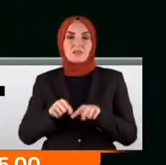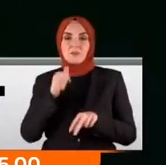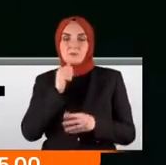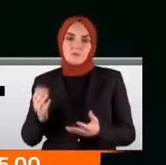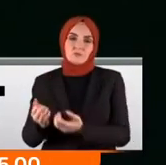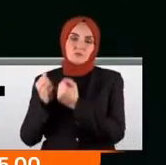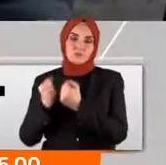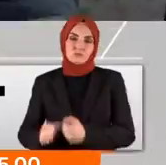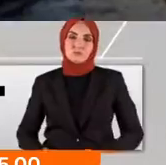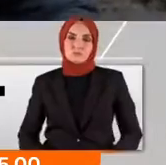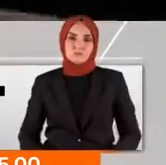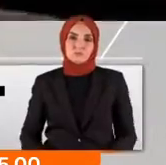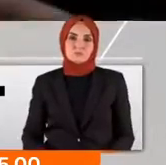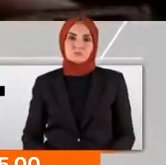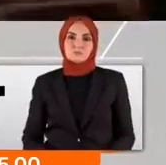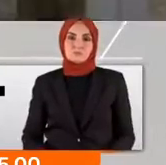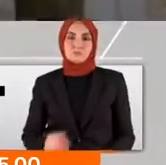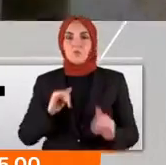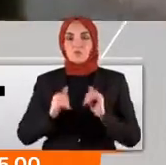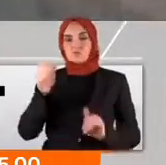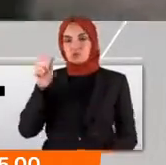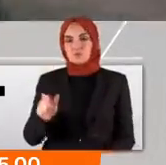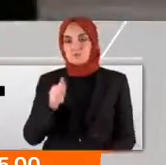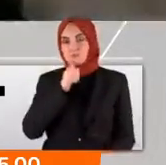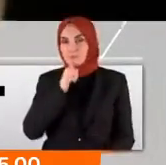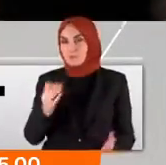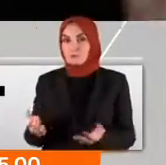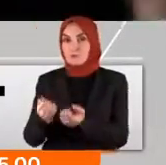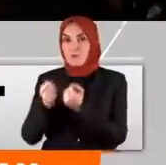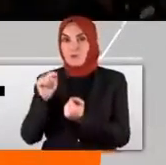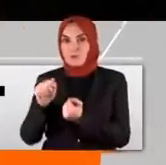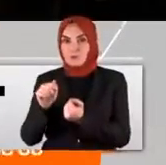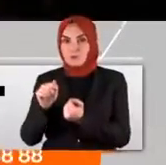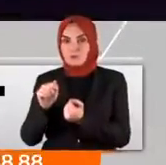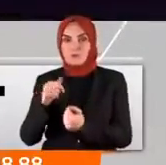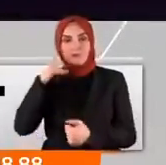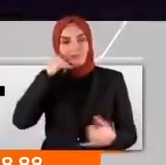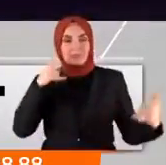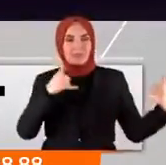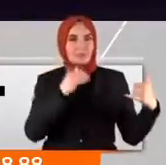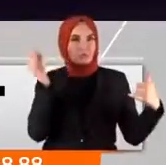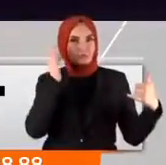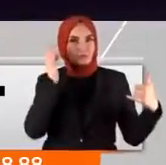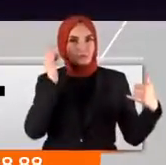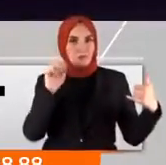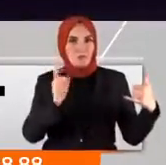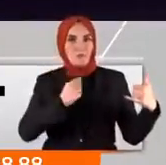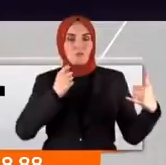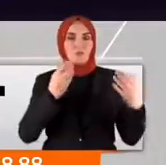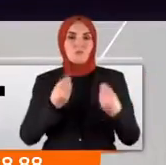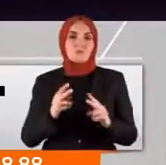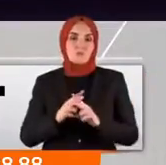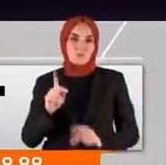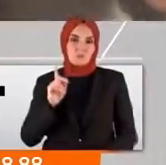intikamını almamazlık etmedim. Oyuncu Necati Şaşmaz'ı kurtaran, dinlemeye takılan bir telefon konuşması oldu. Öyle ki o